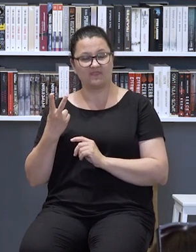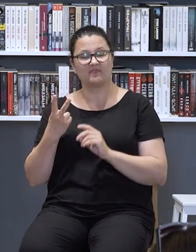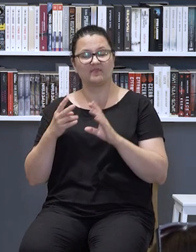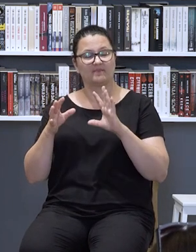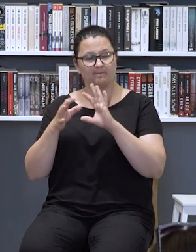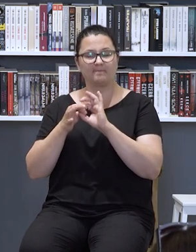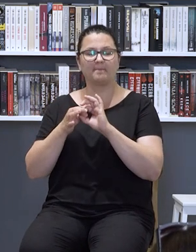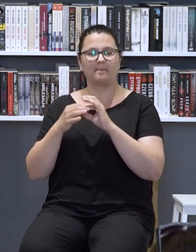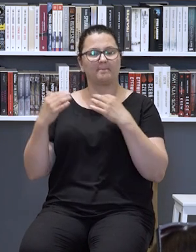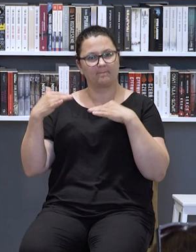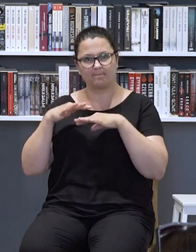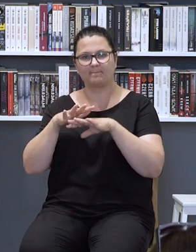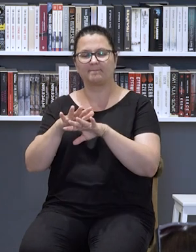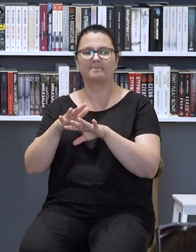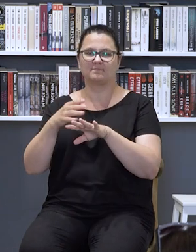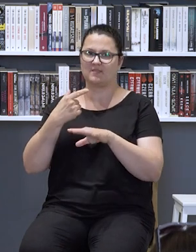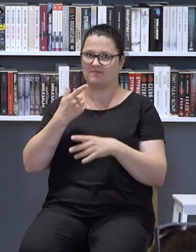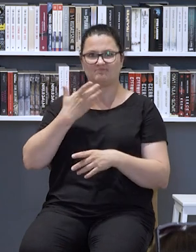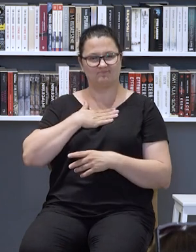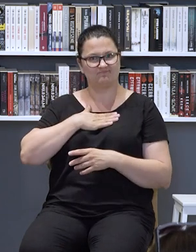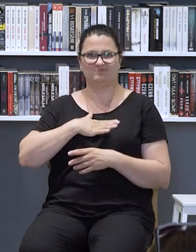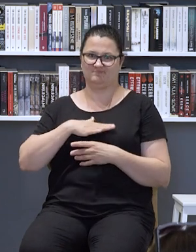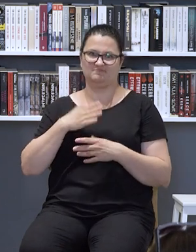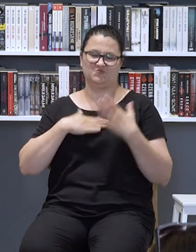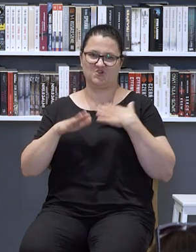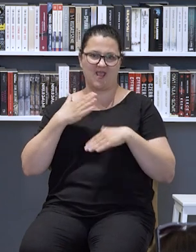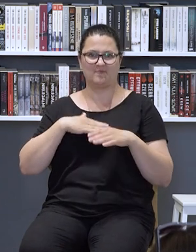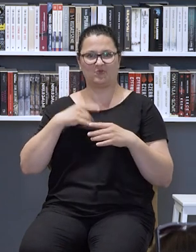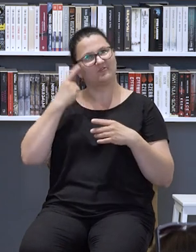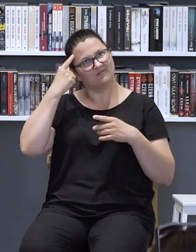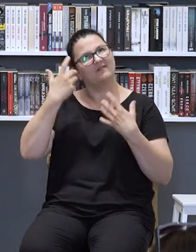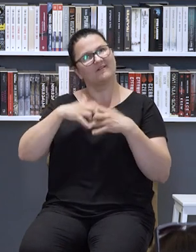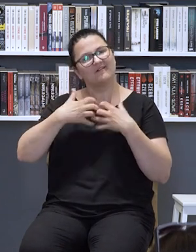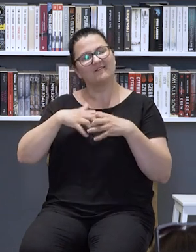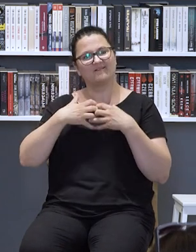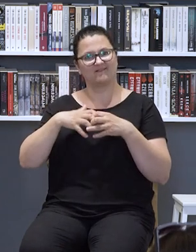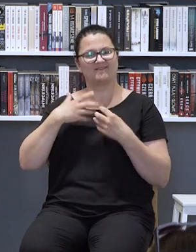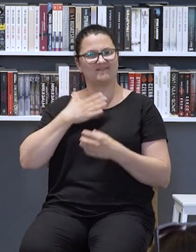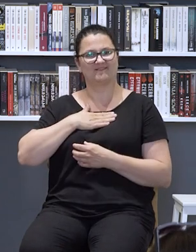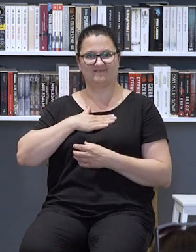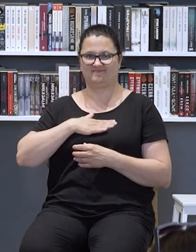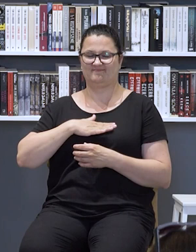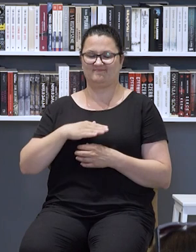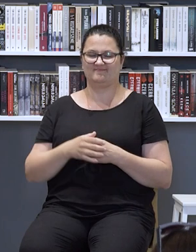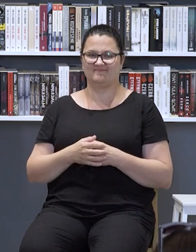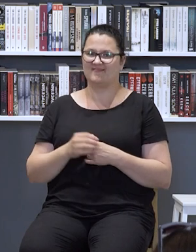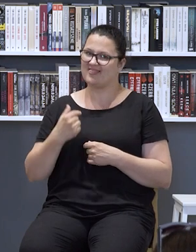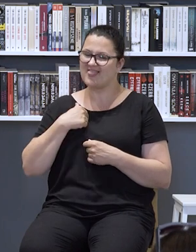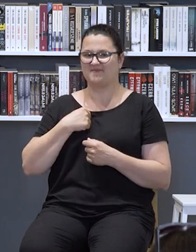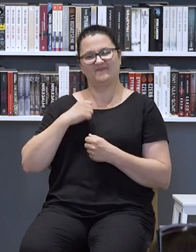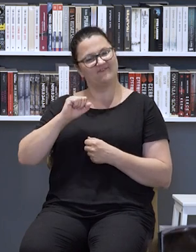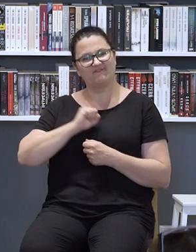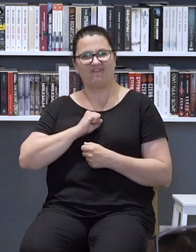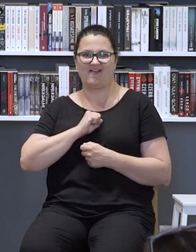opowiadań sprawiło mi ogromną przyjemność intelektualną, że się tak wyrażę. To było dla mnie po prostu